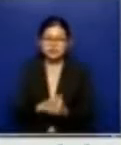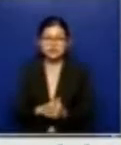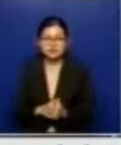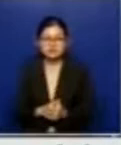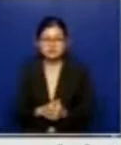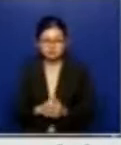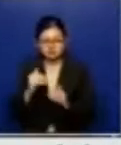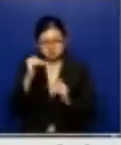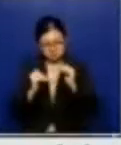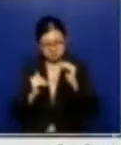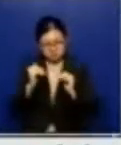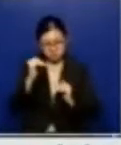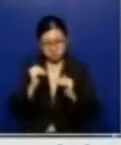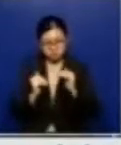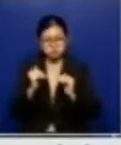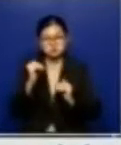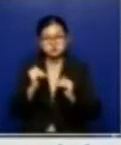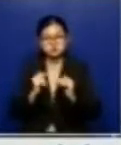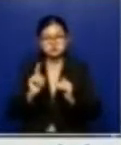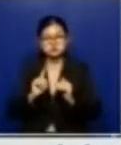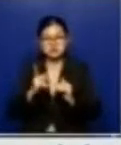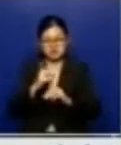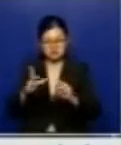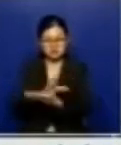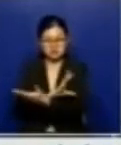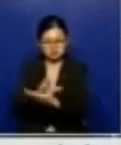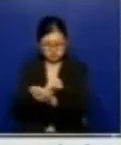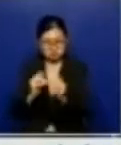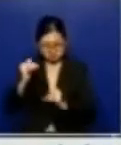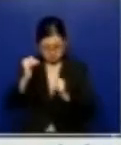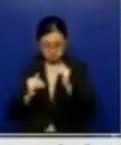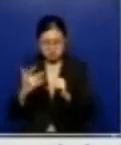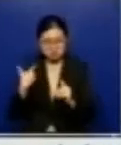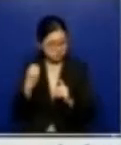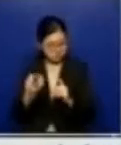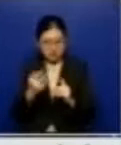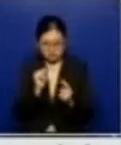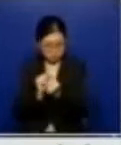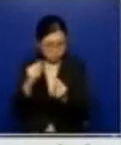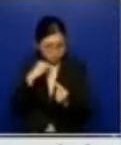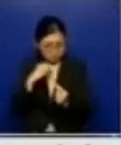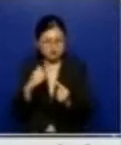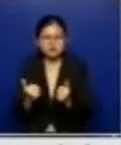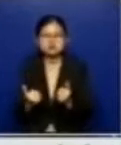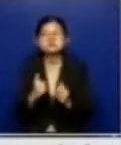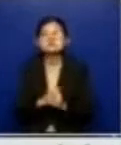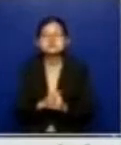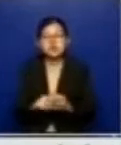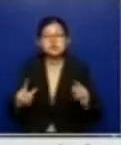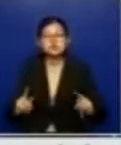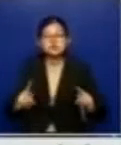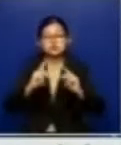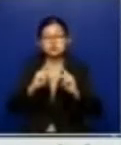ามีความเหลื่อมล้ำนะครับในสังคมยังมีมากอยู่นะครับแล้วก็กระทรว